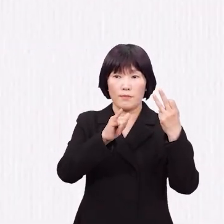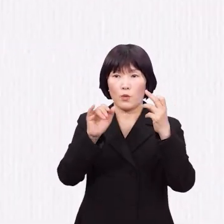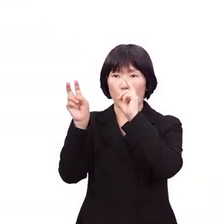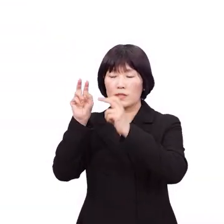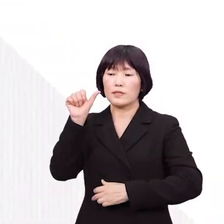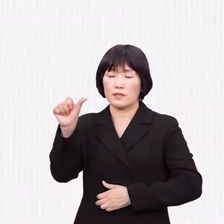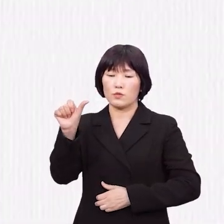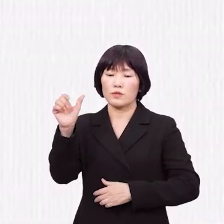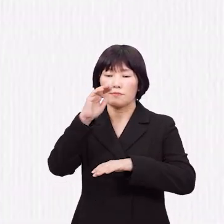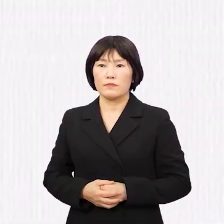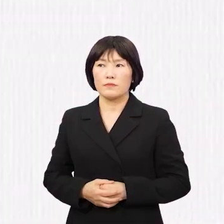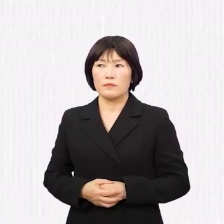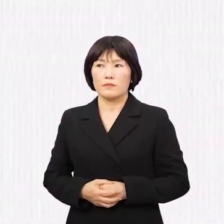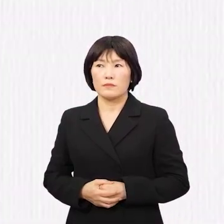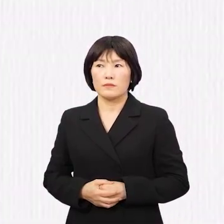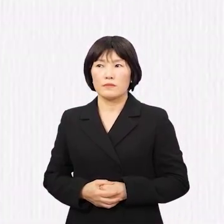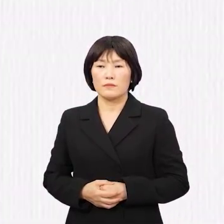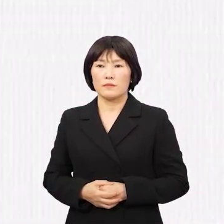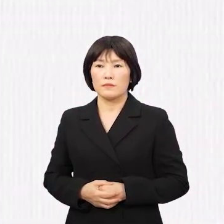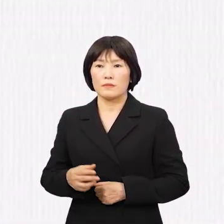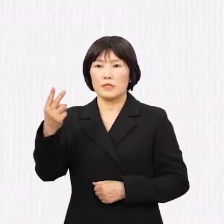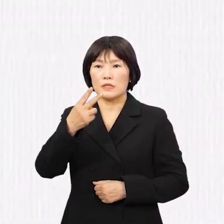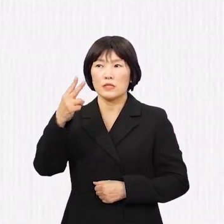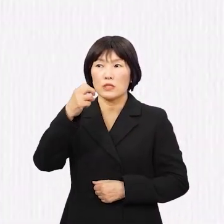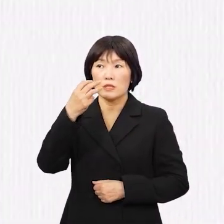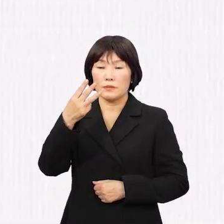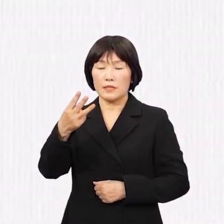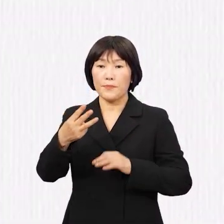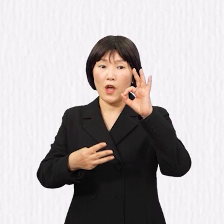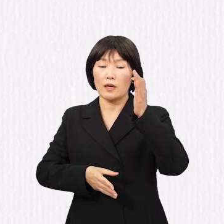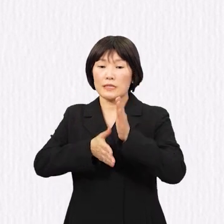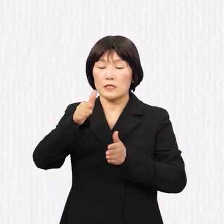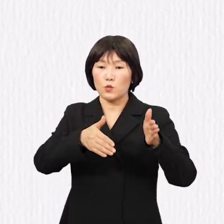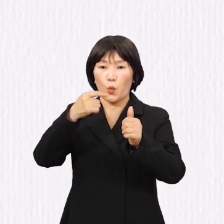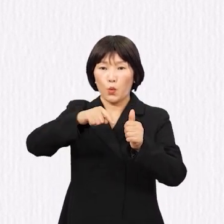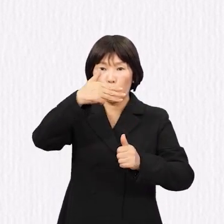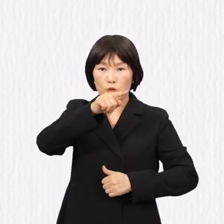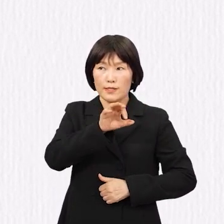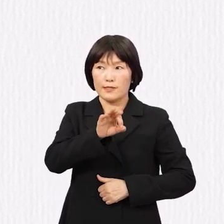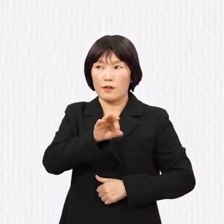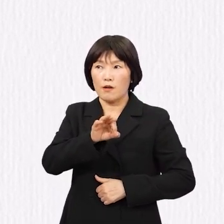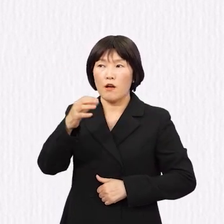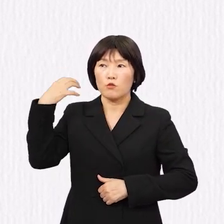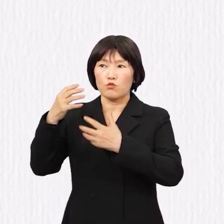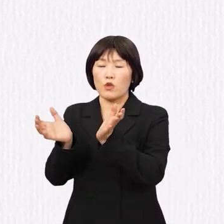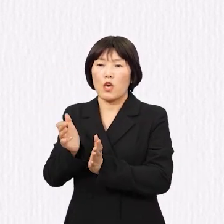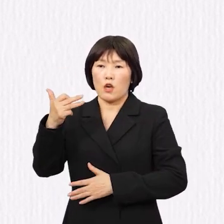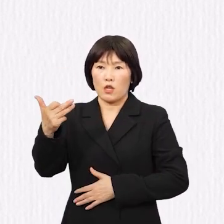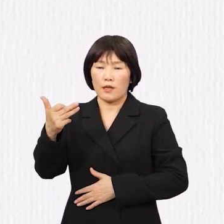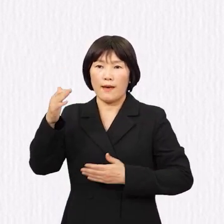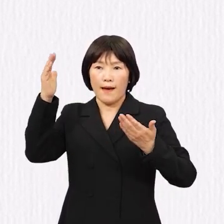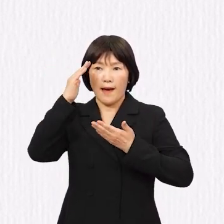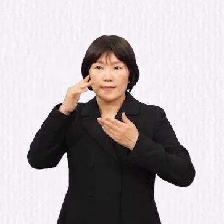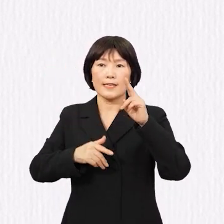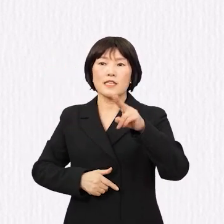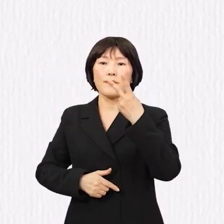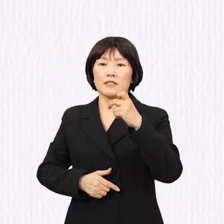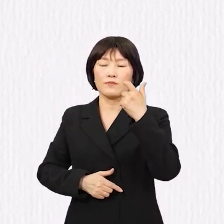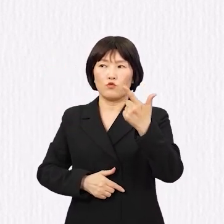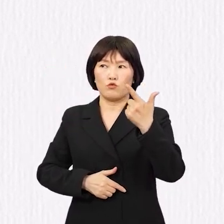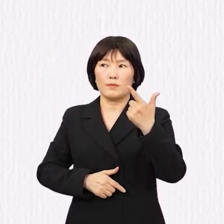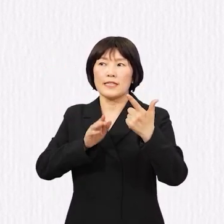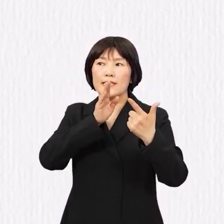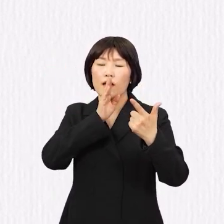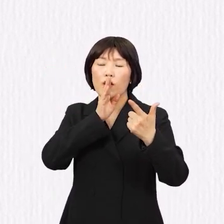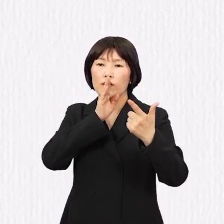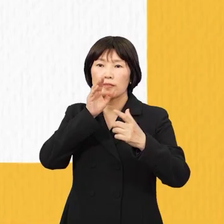2023년에는 10개의 시도교육청과 18개의 수행기관에서 216명의 훈련생들의 현장 중심 직업훈련을